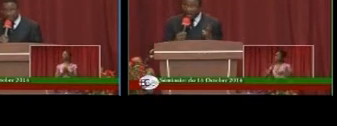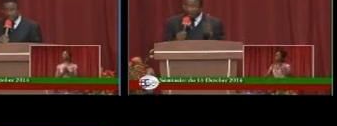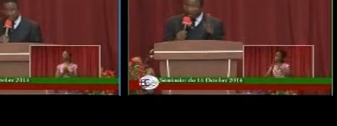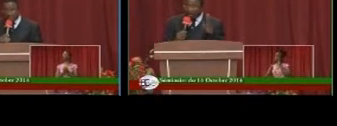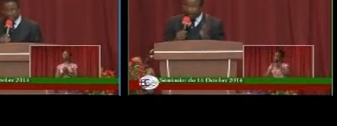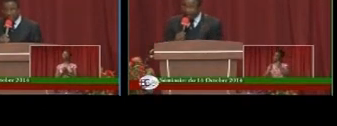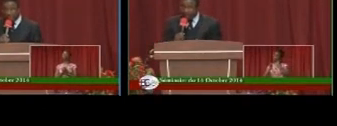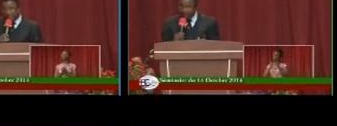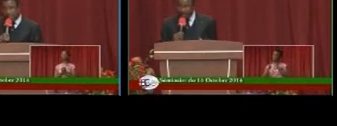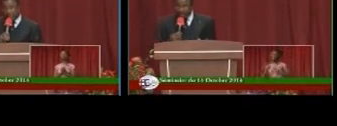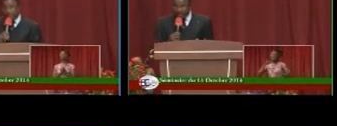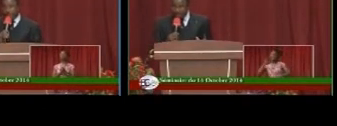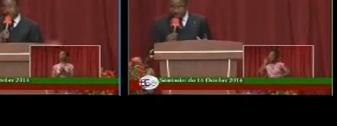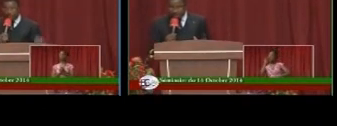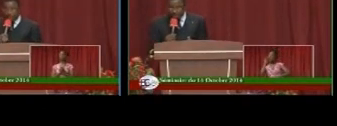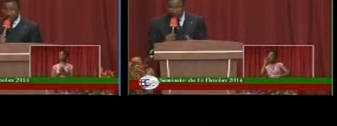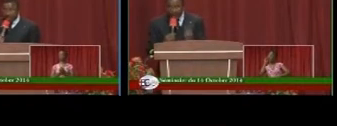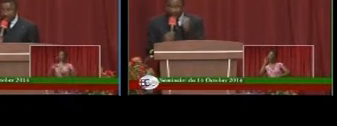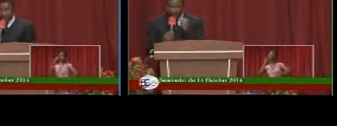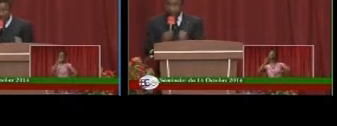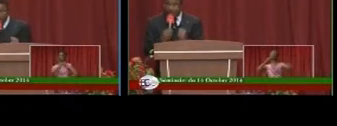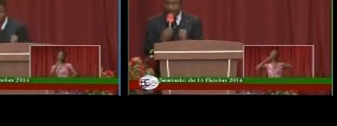Dieu attend de nous que nous réagissions.